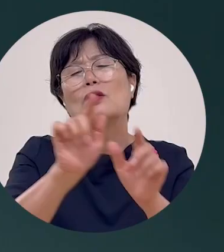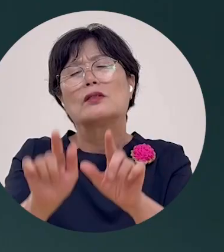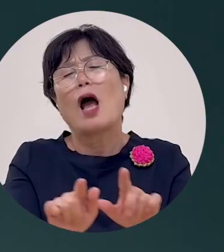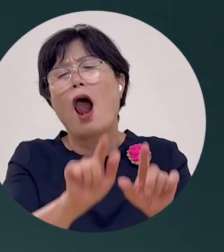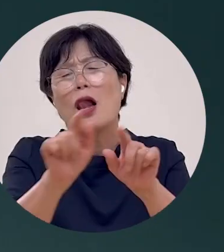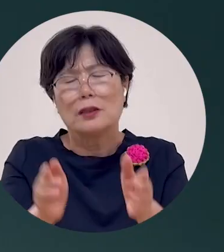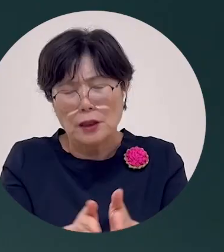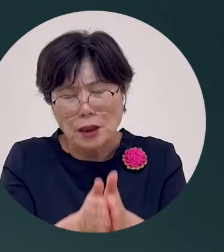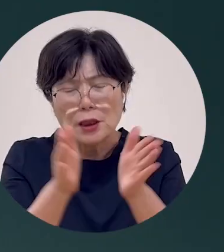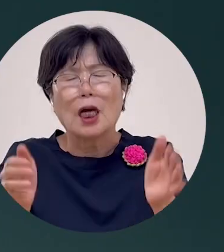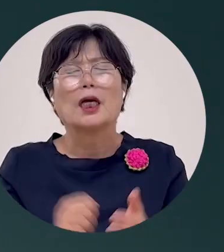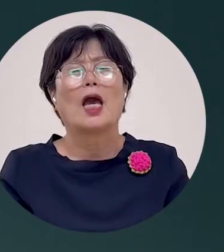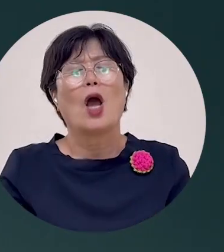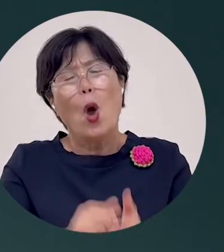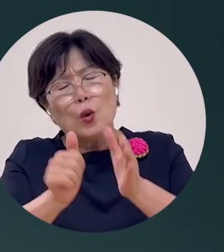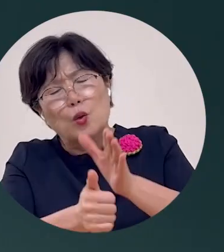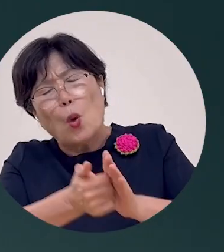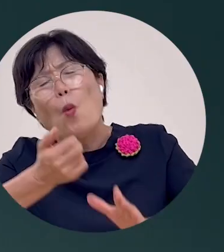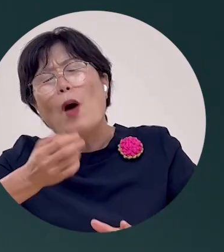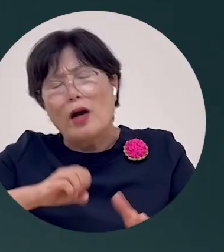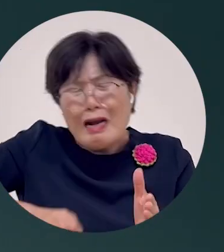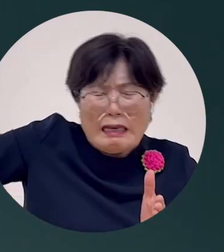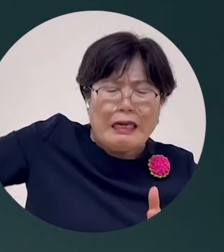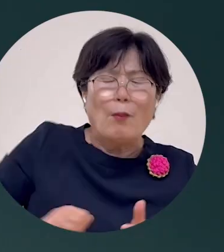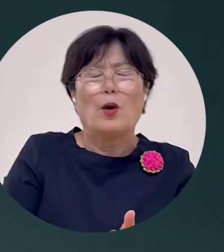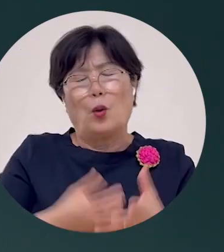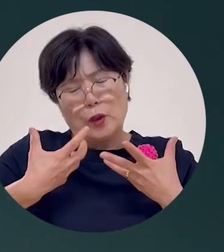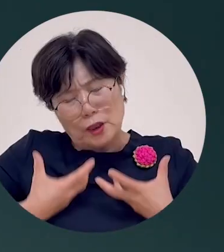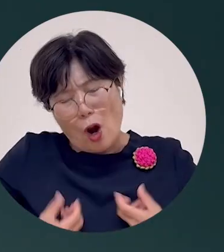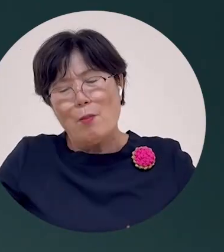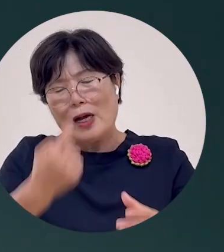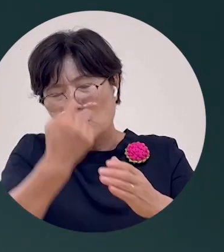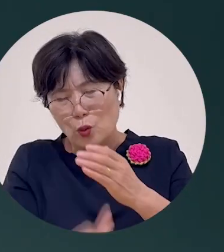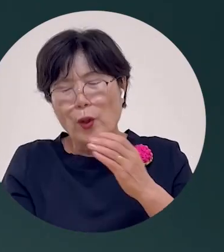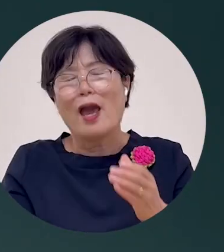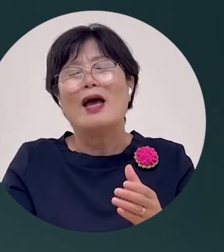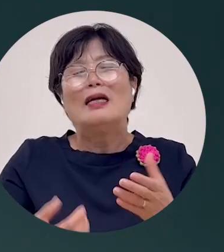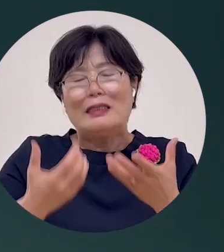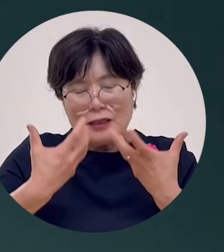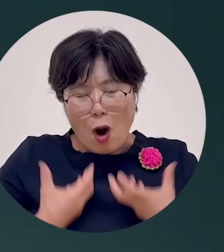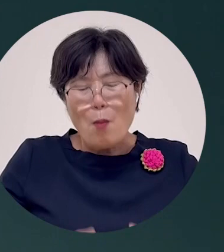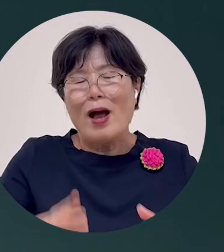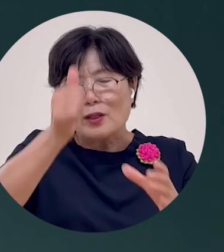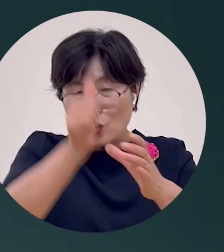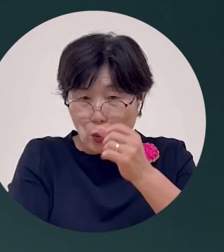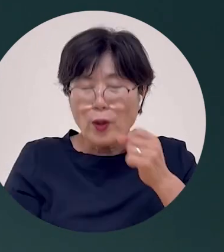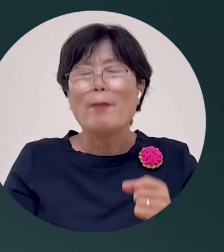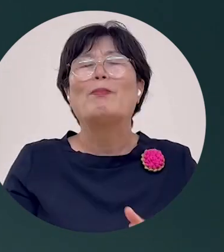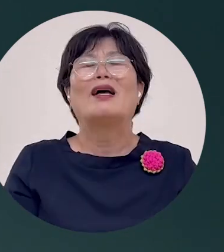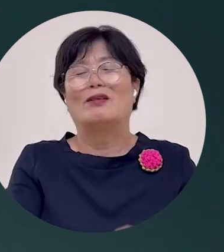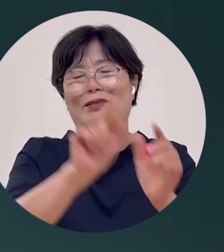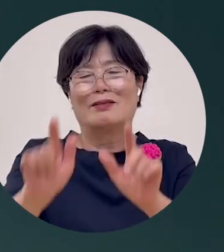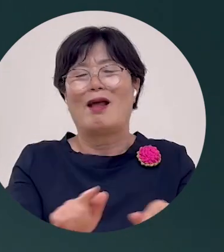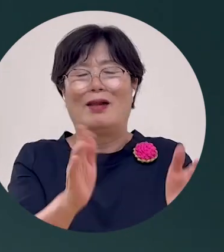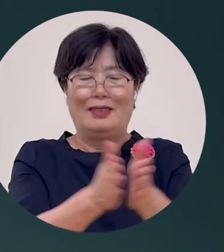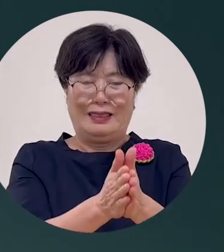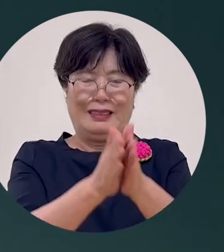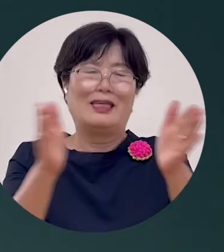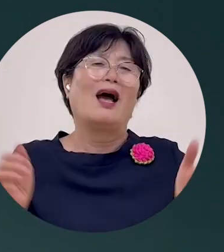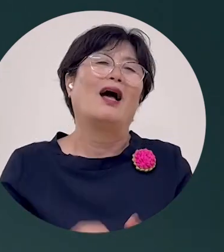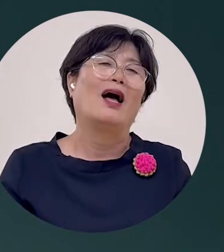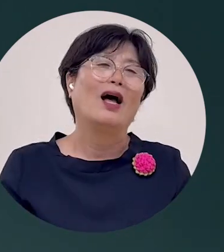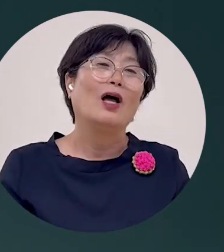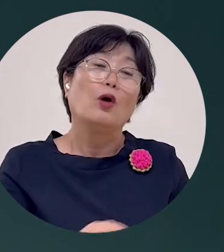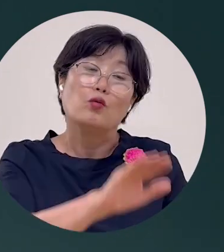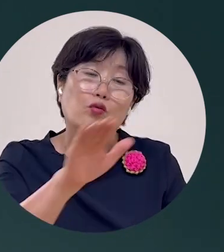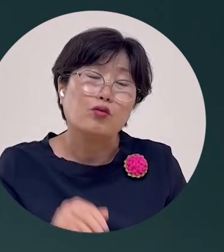절망의 인생이 되고 말았습니다. 자, 우리가 몰라서 그렇죠. 우리요,